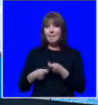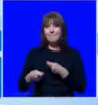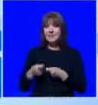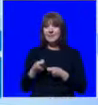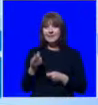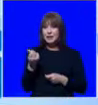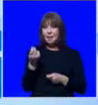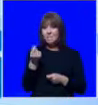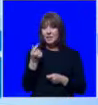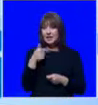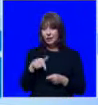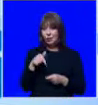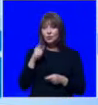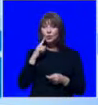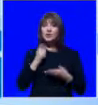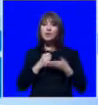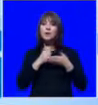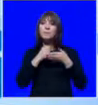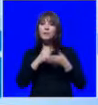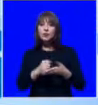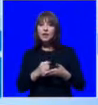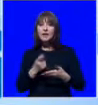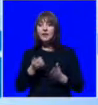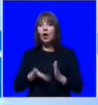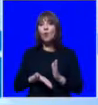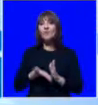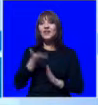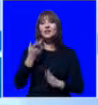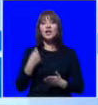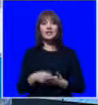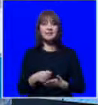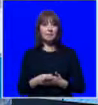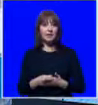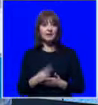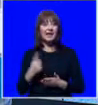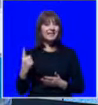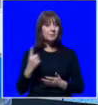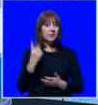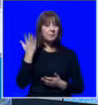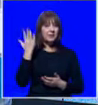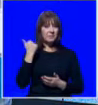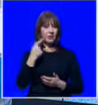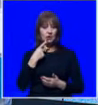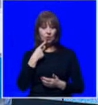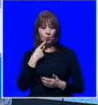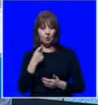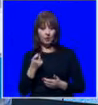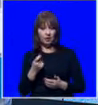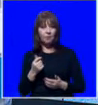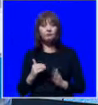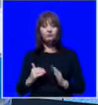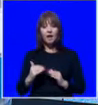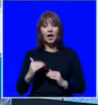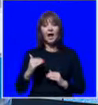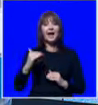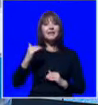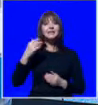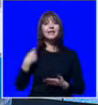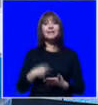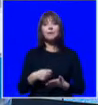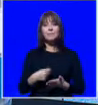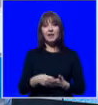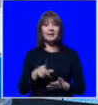при този бюджет, при тази регулация да увеличава заплати? За пръв път миналата година ръстът на заплатите,